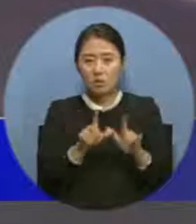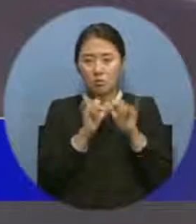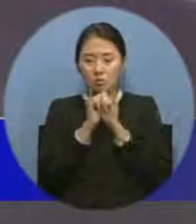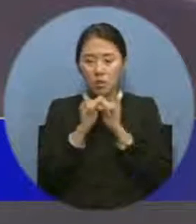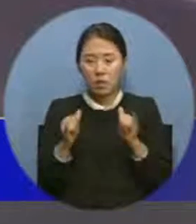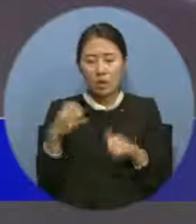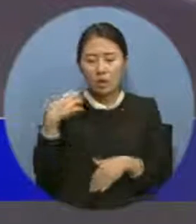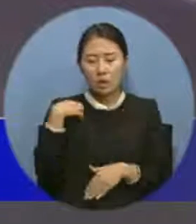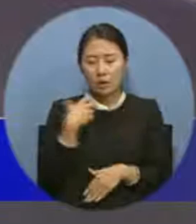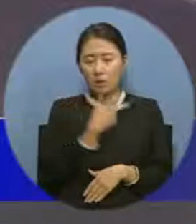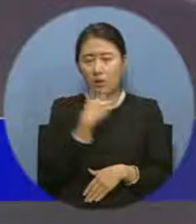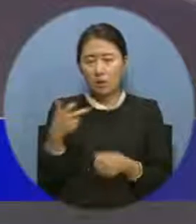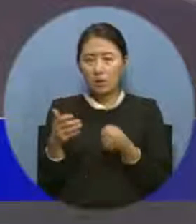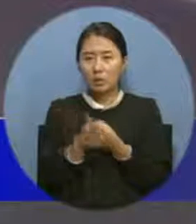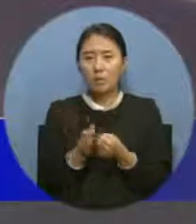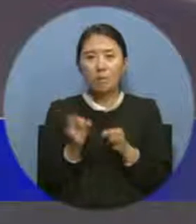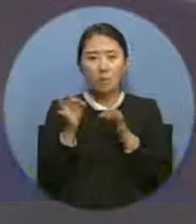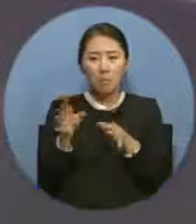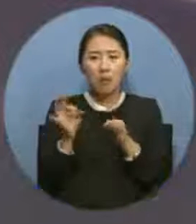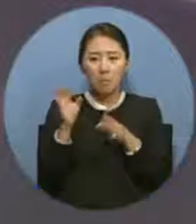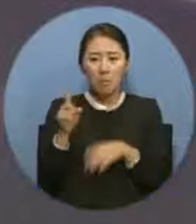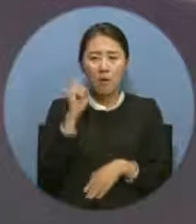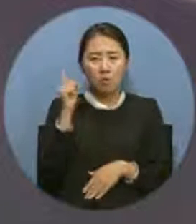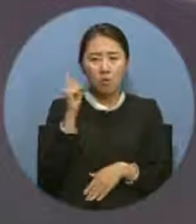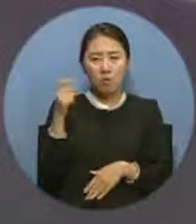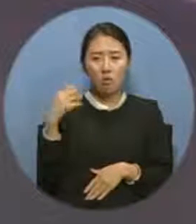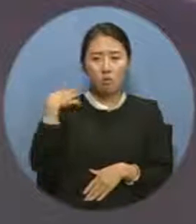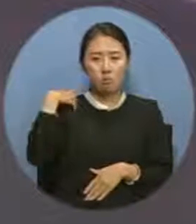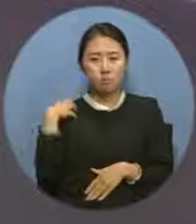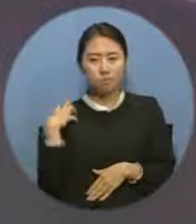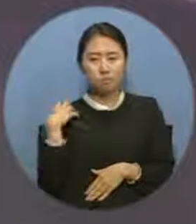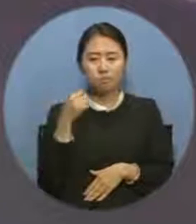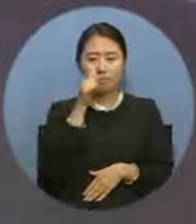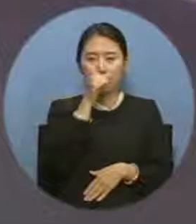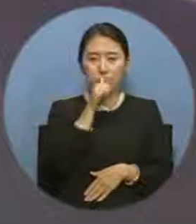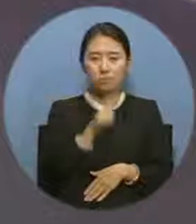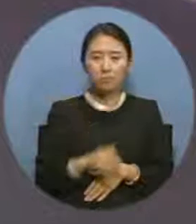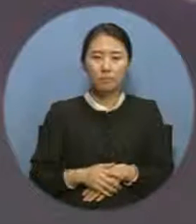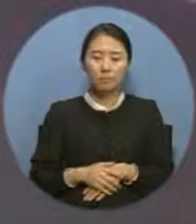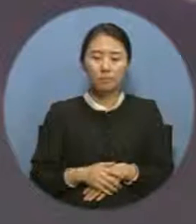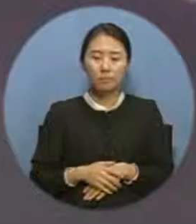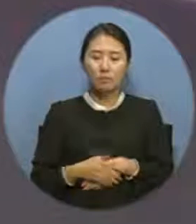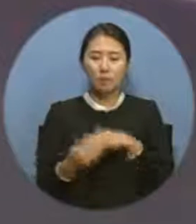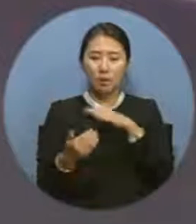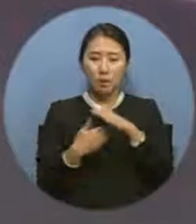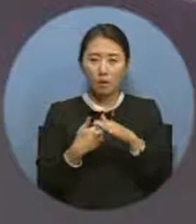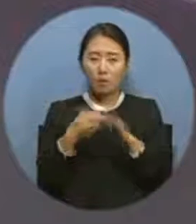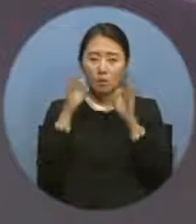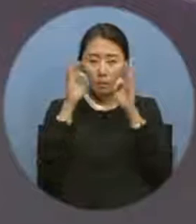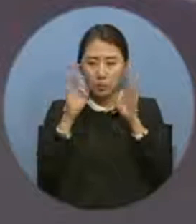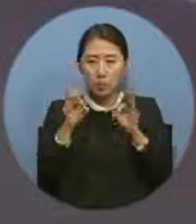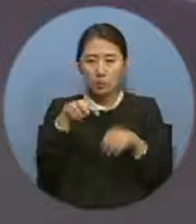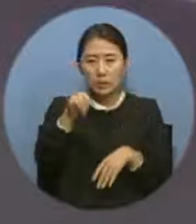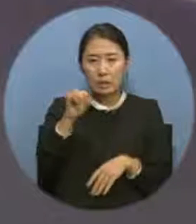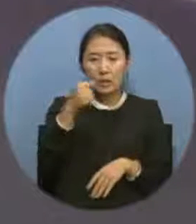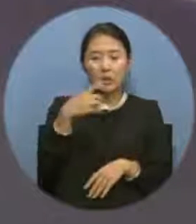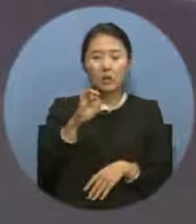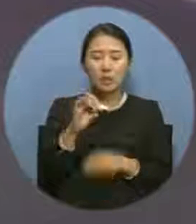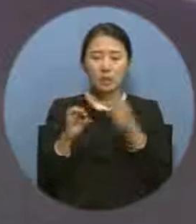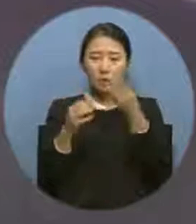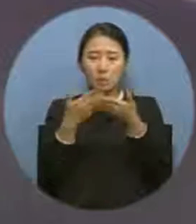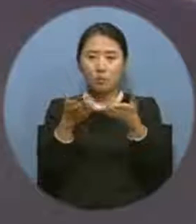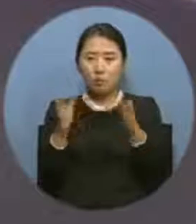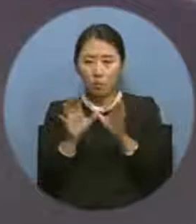크기 때문에 에 다달이 내는 공과금 주차도 현재는 버거운 형태입니다 앞서 곳인 시흥 3동 의 경우에도 이런 문제를